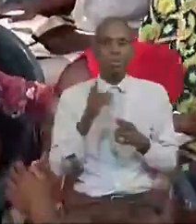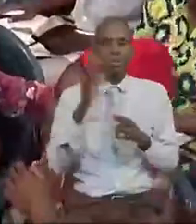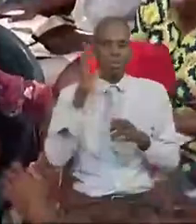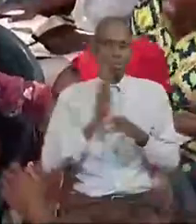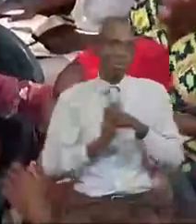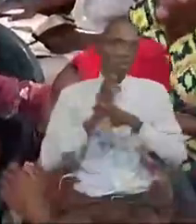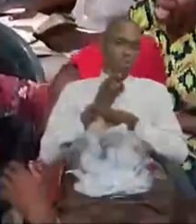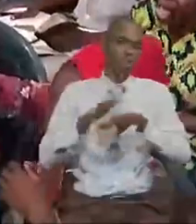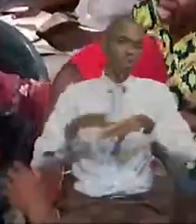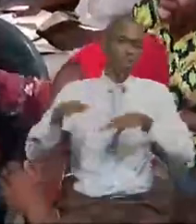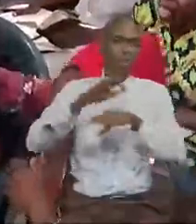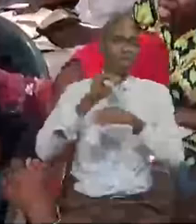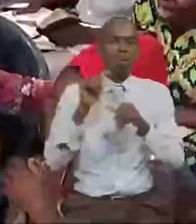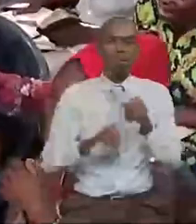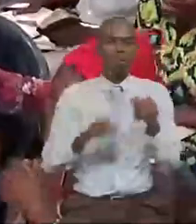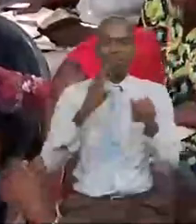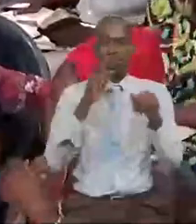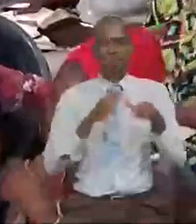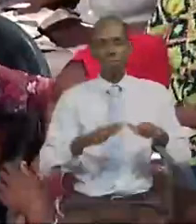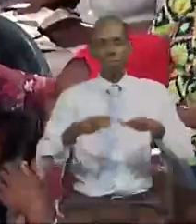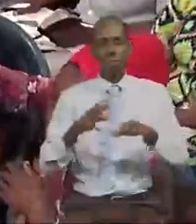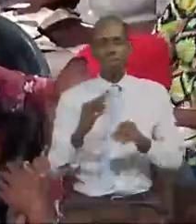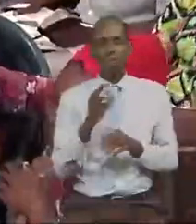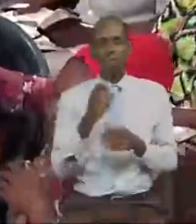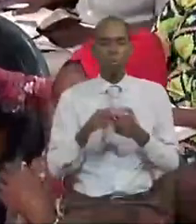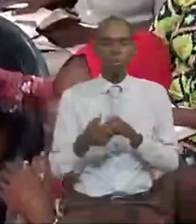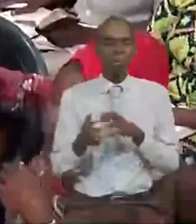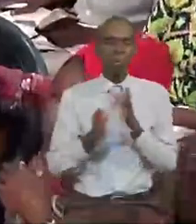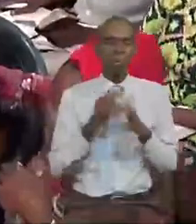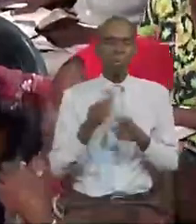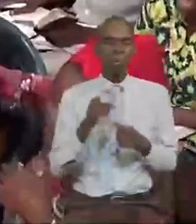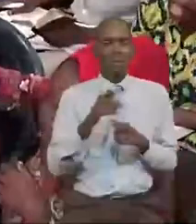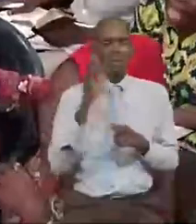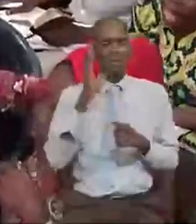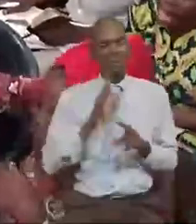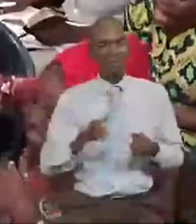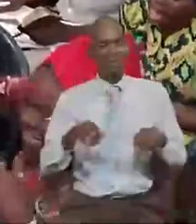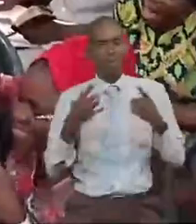mers. Tu iras et tu vas vaincre toutes les tentations.